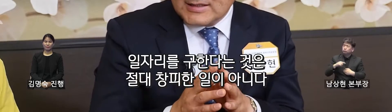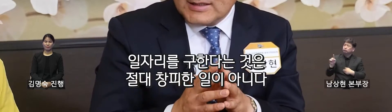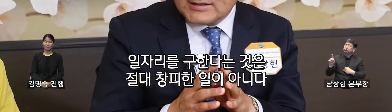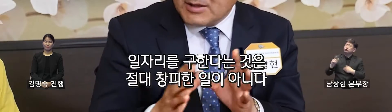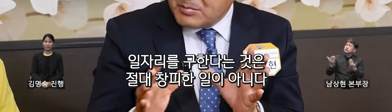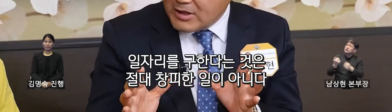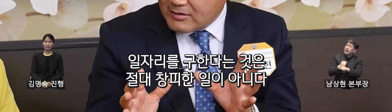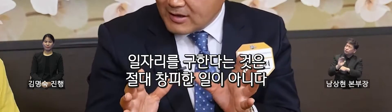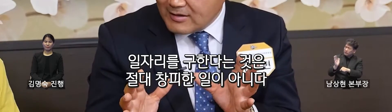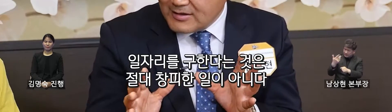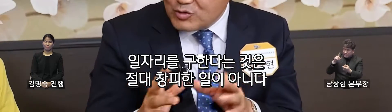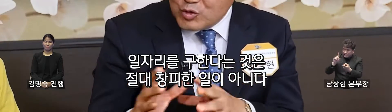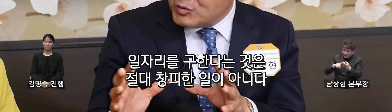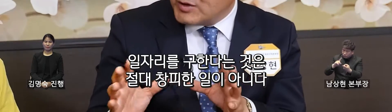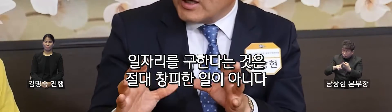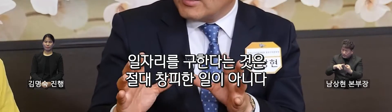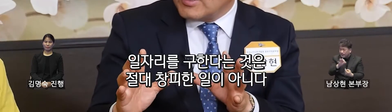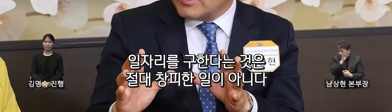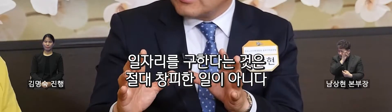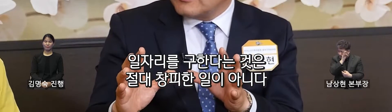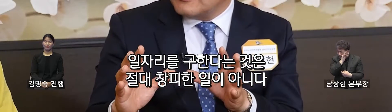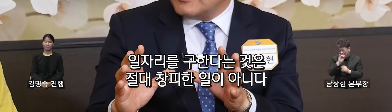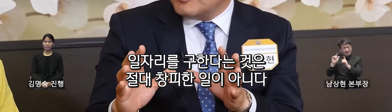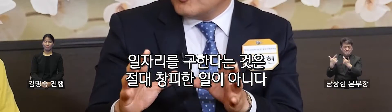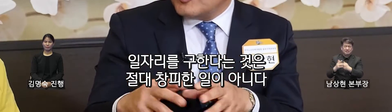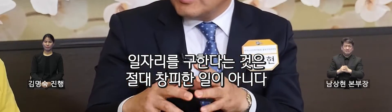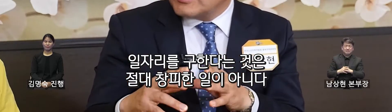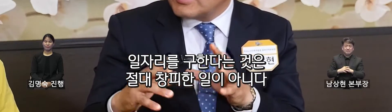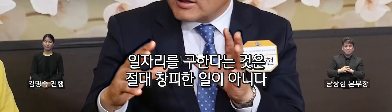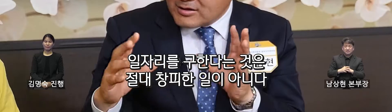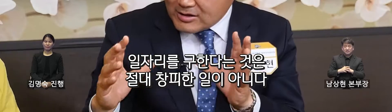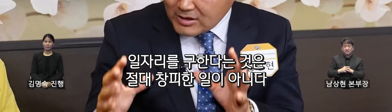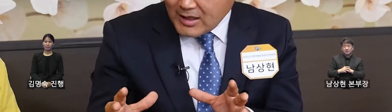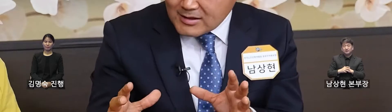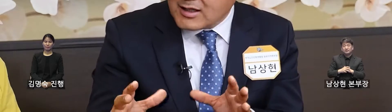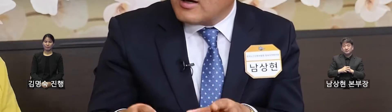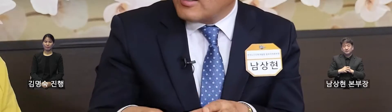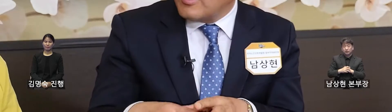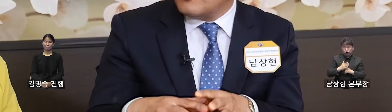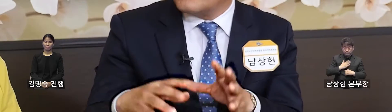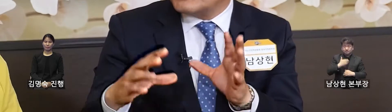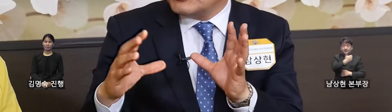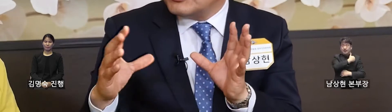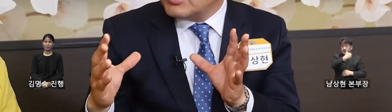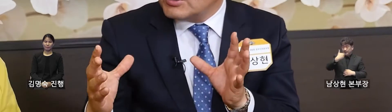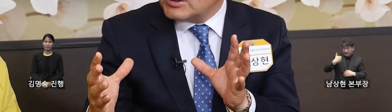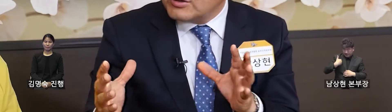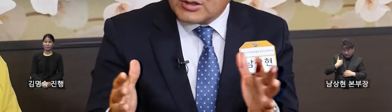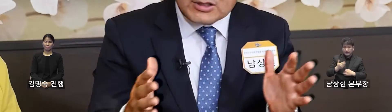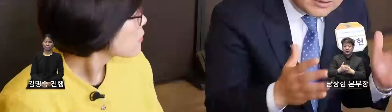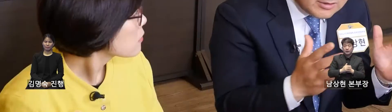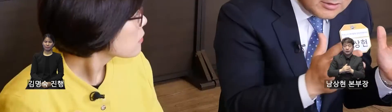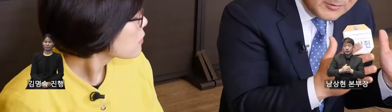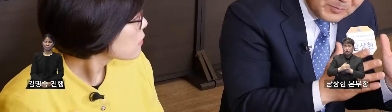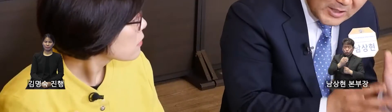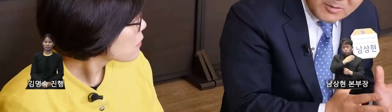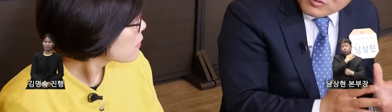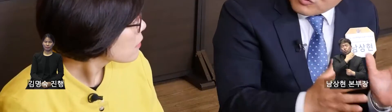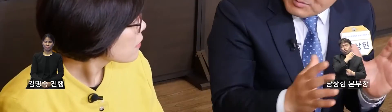되는지는 창피하거나 수줍은 게 아니에요. 우리는 당당하게 어르신들이